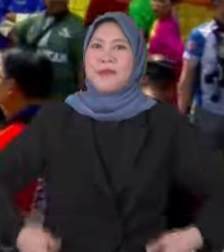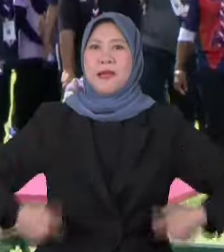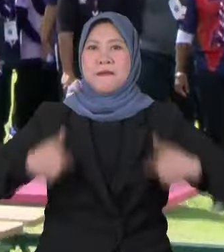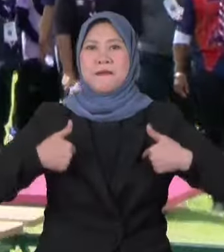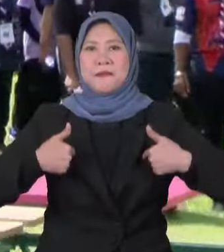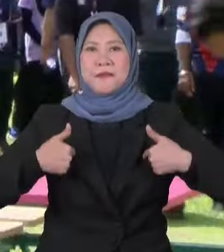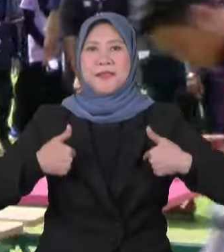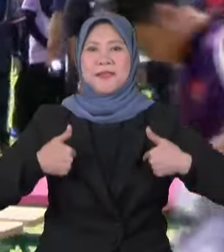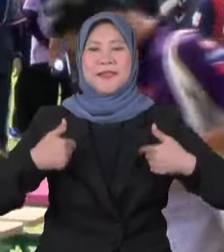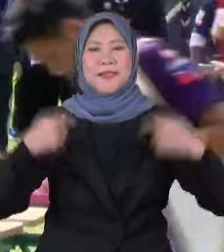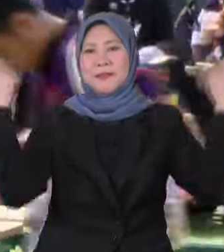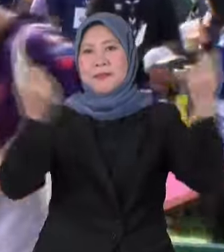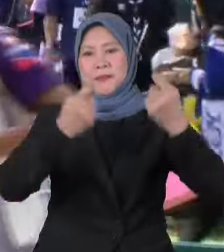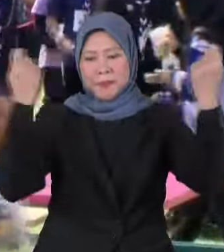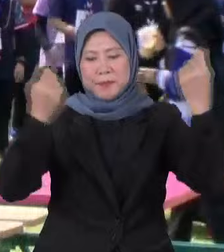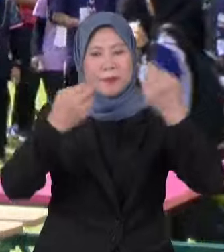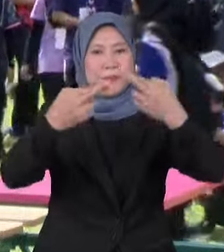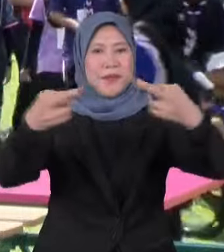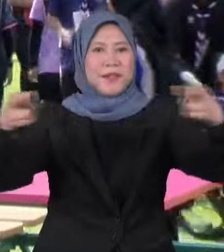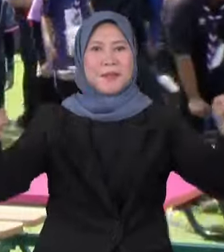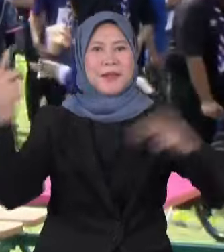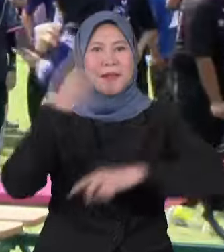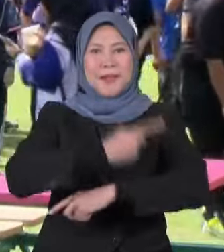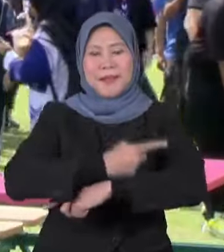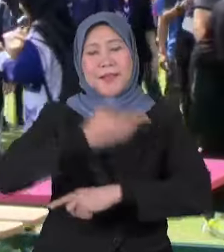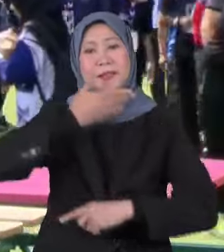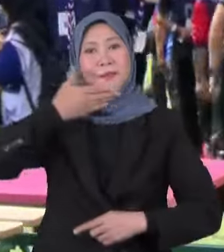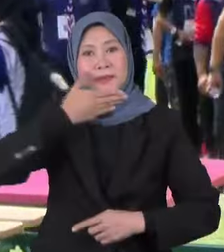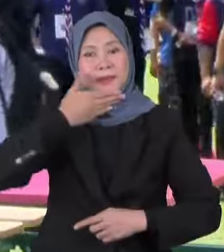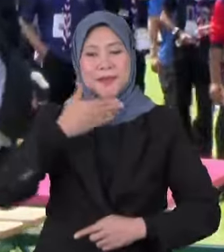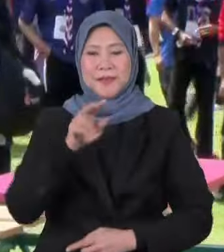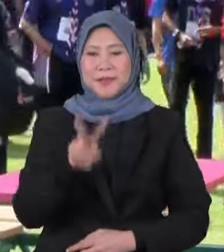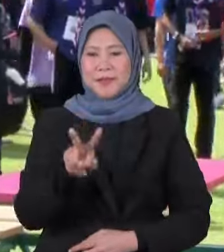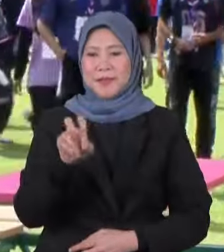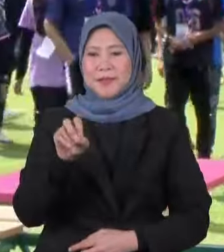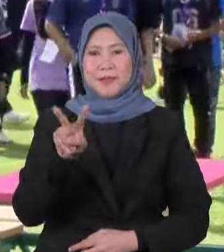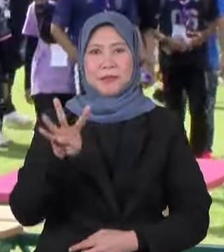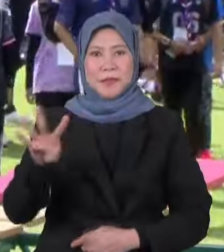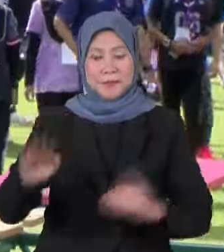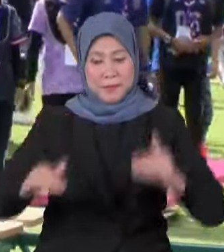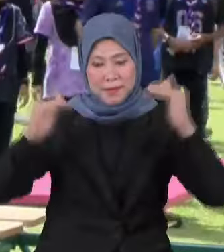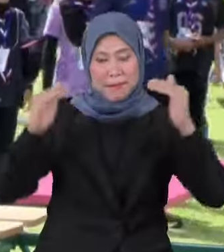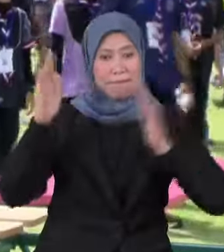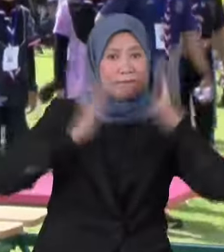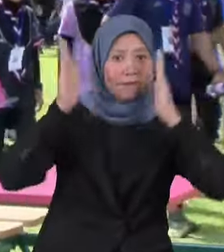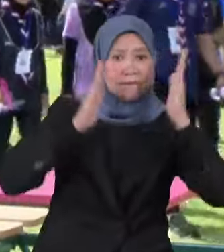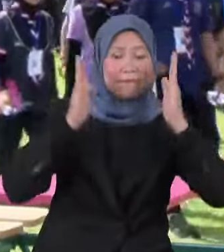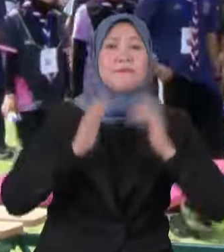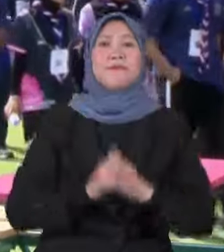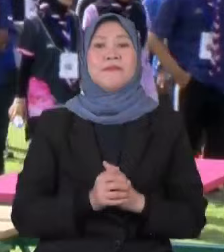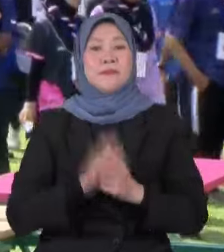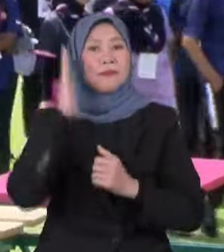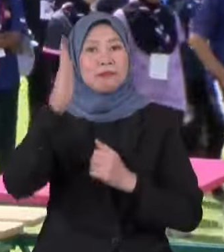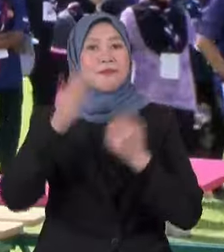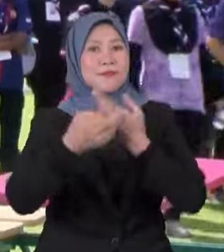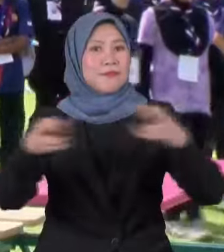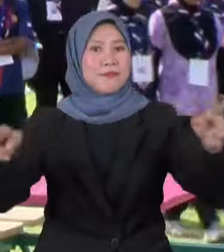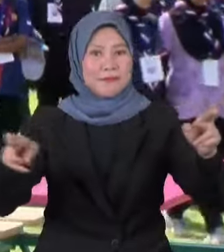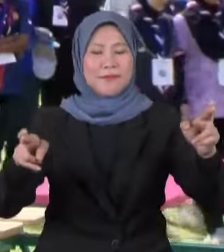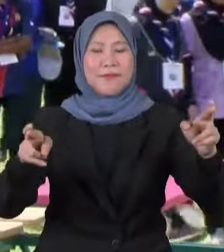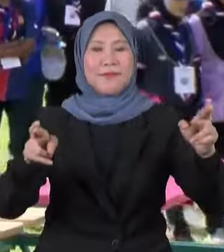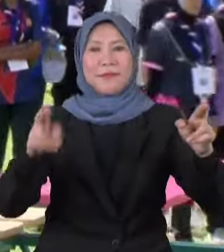secara langsung Majlis Perasmian Hari Belia Negara 2024 Peringkat Kebangsaan yang akan disempurnakan oleh